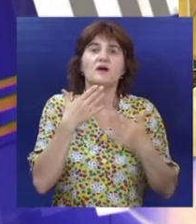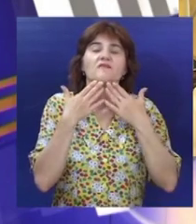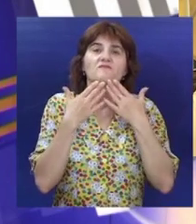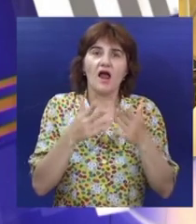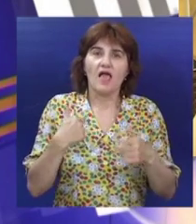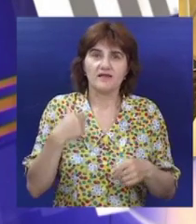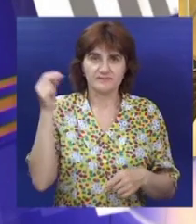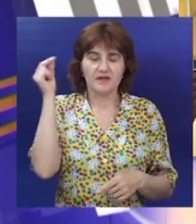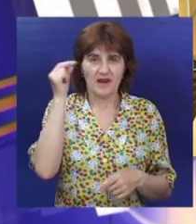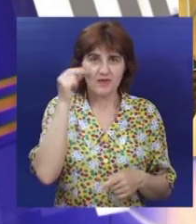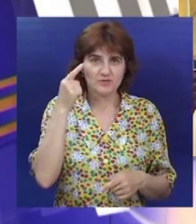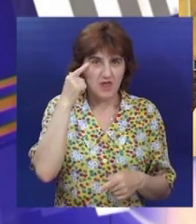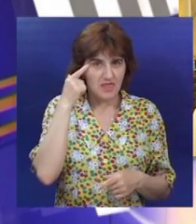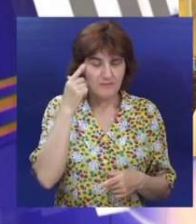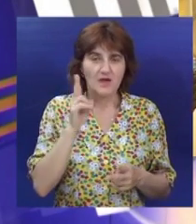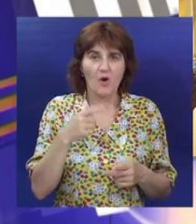fala, fala,